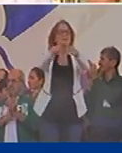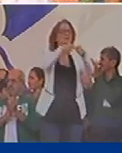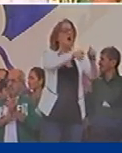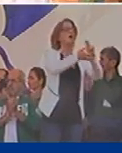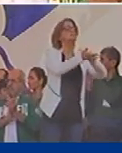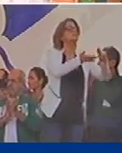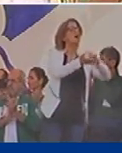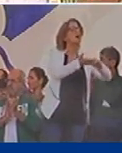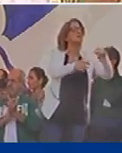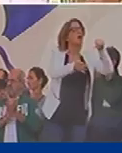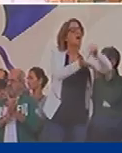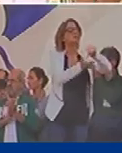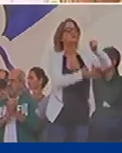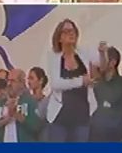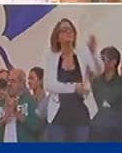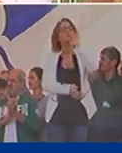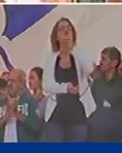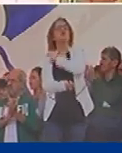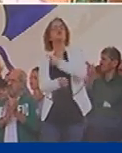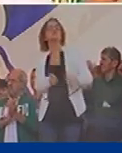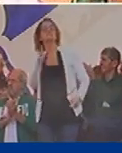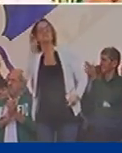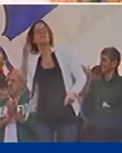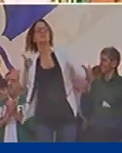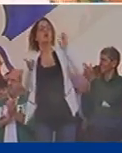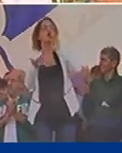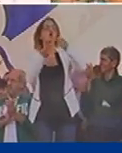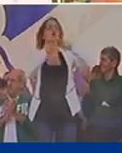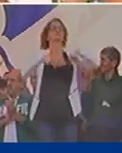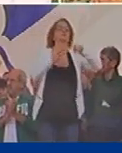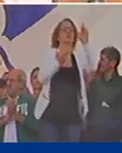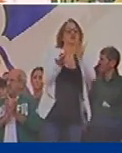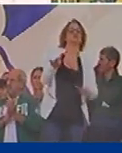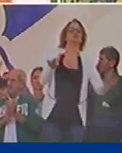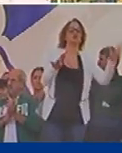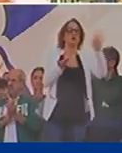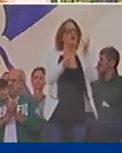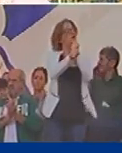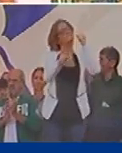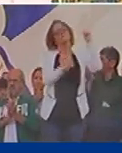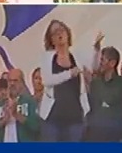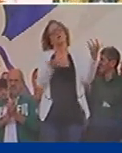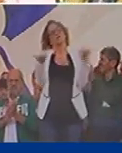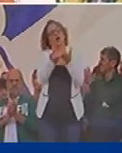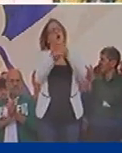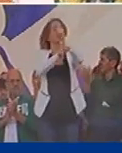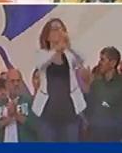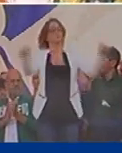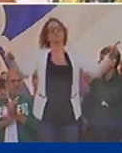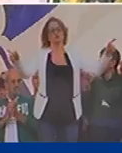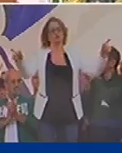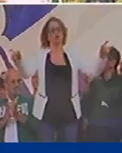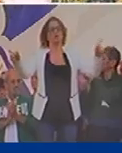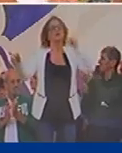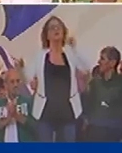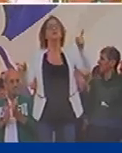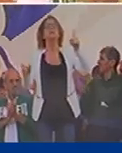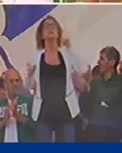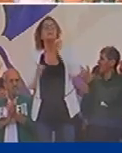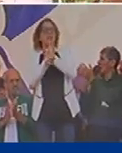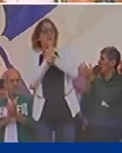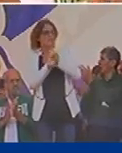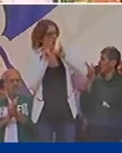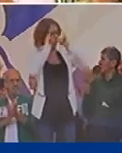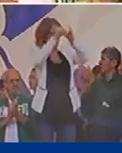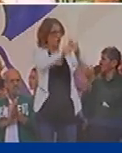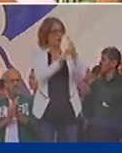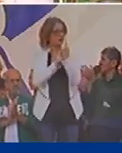sezione o al loro sindaco o al loro consigliere regionale. Fuori dai Certa gente, ne fai uscire uno e te ne